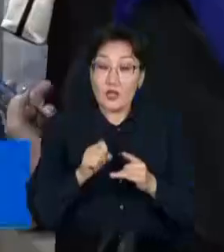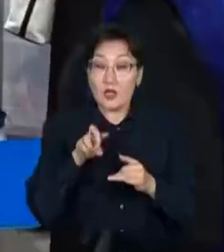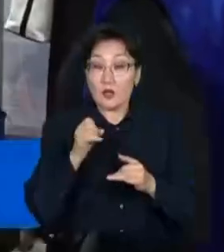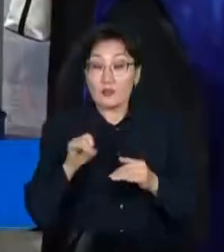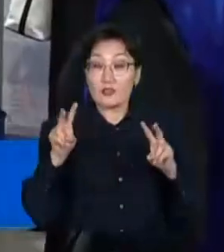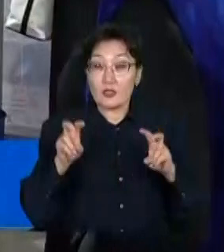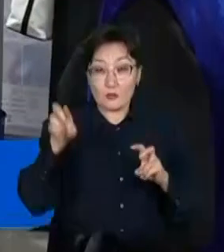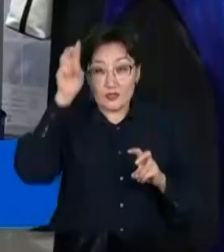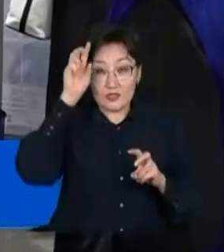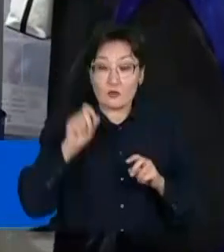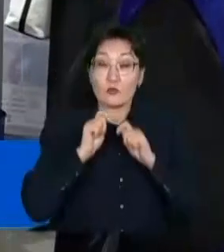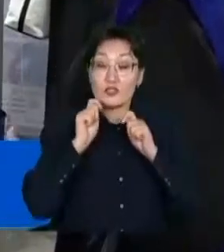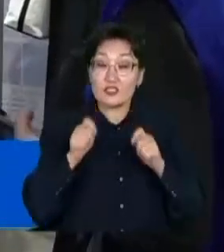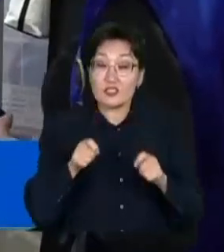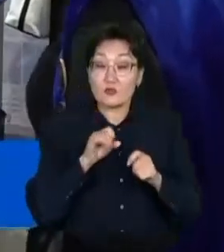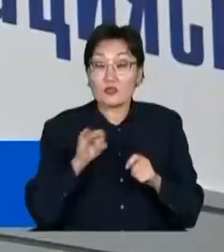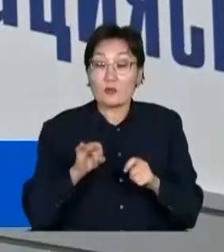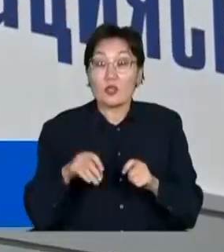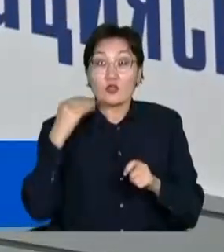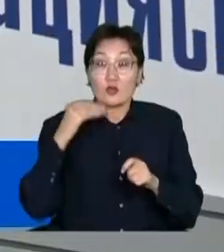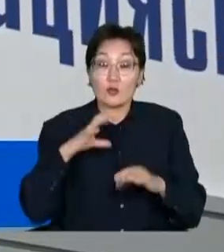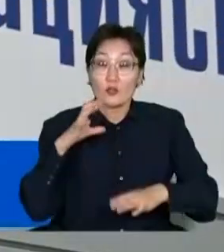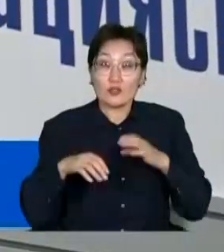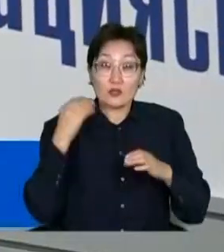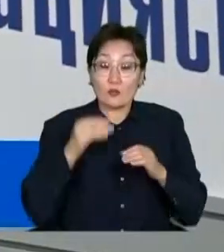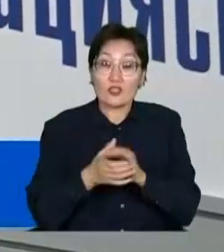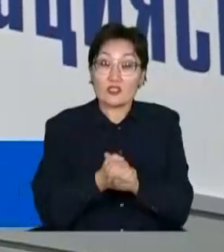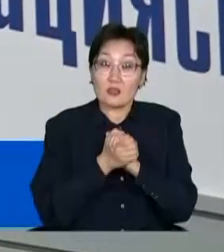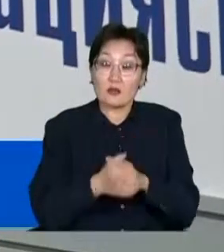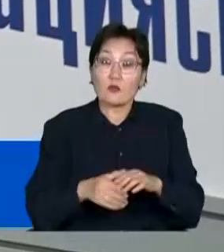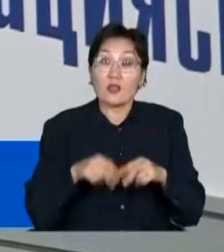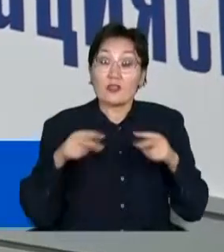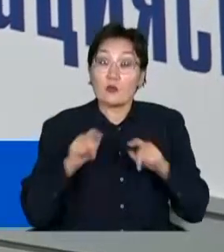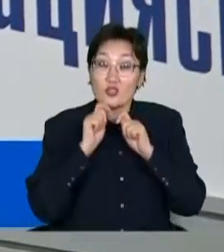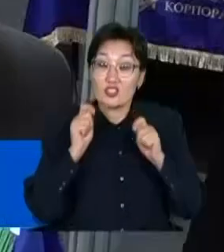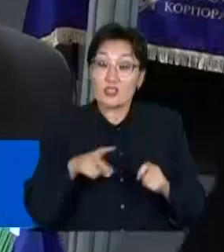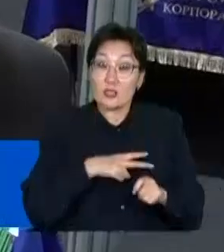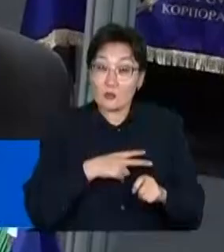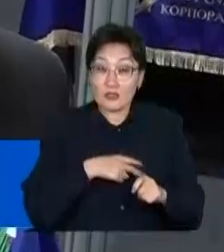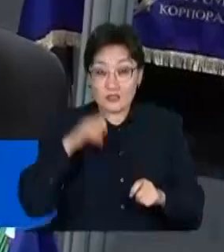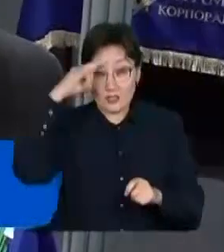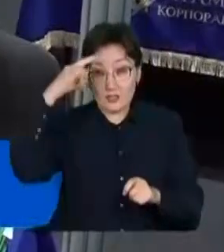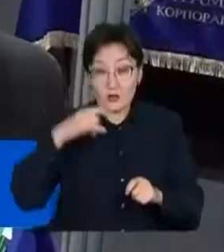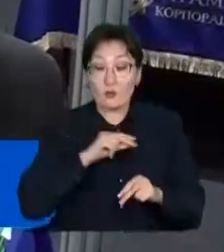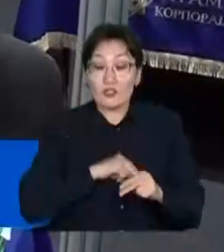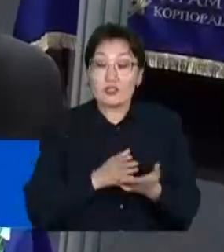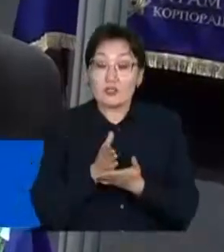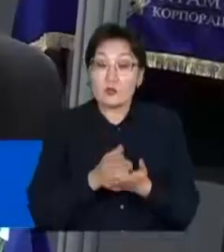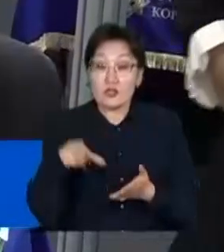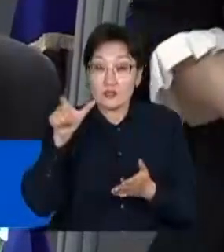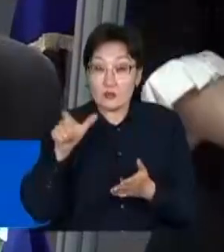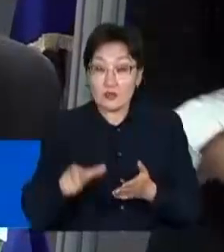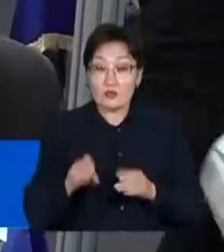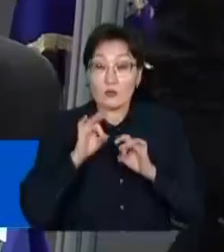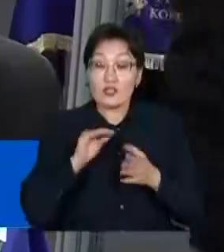атындағы мемлекеттік сыйлықтың және түрк әлемінің түркі бірлігі әдеби сыйлығының лауреаты. Қазақстанның еңбек сіңірген қайраткері